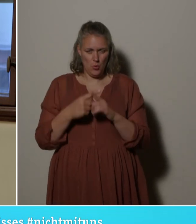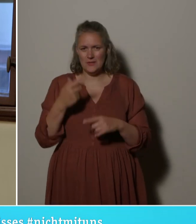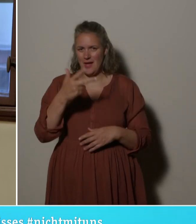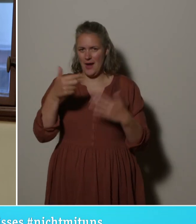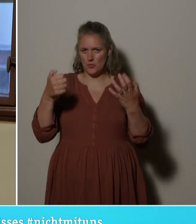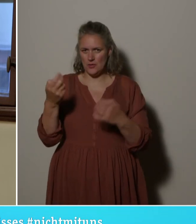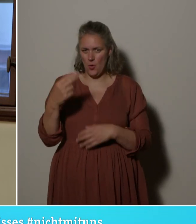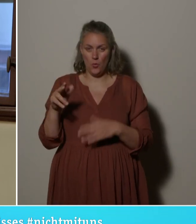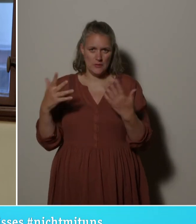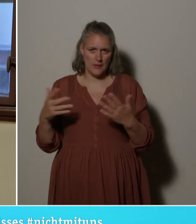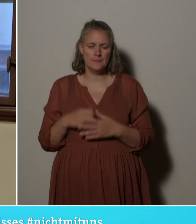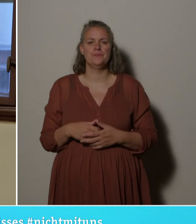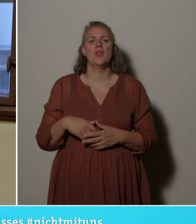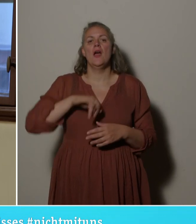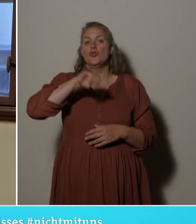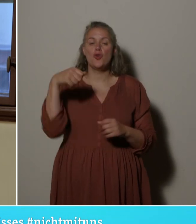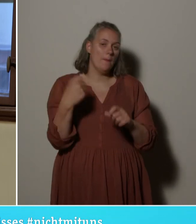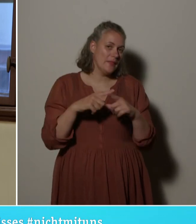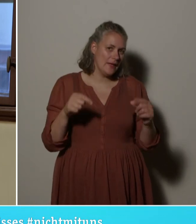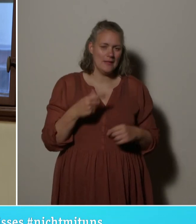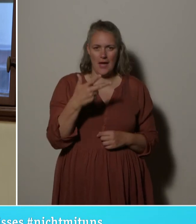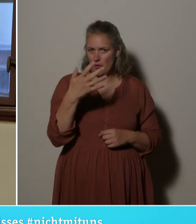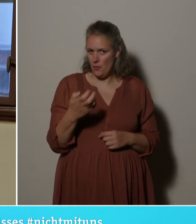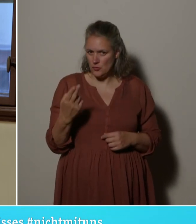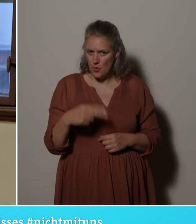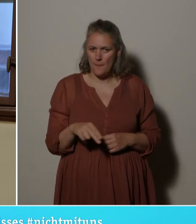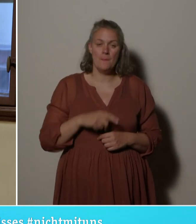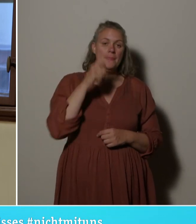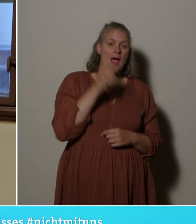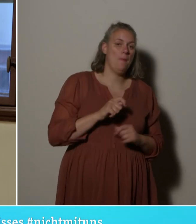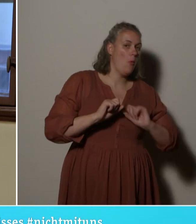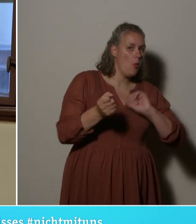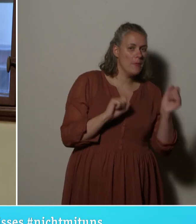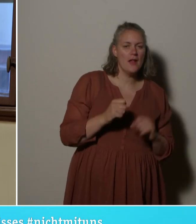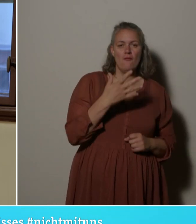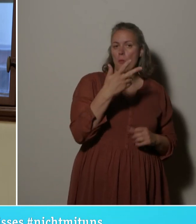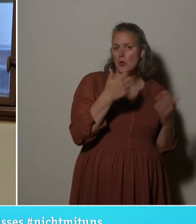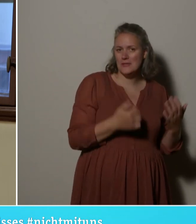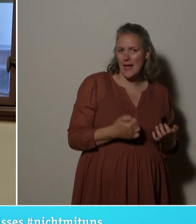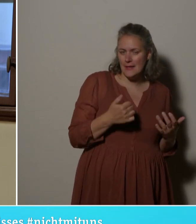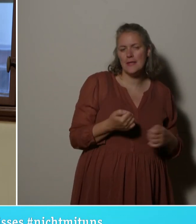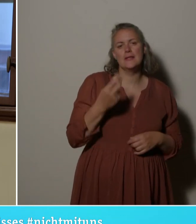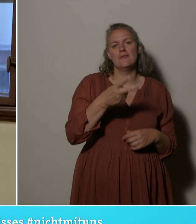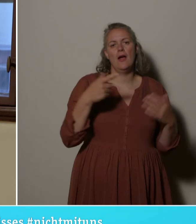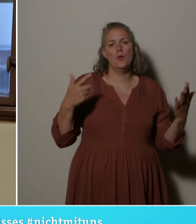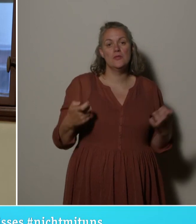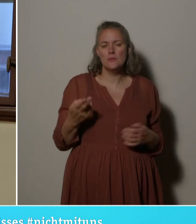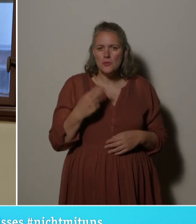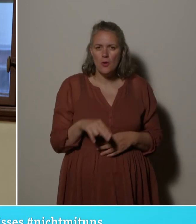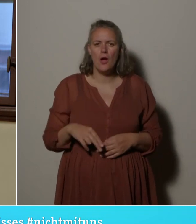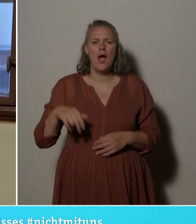das Jobticket, das kostet 53 Euro. Dann haben wir das Abo Mobil 65, das kostet 72 Euro. Wir